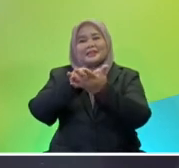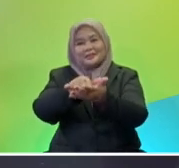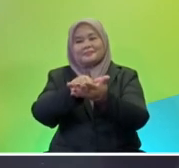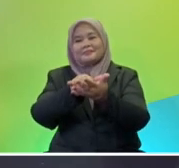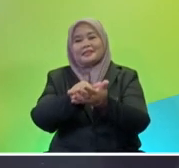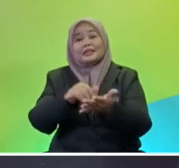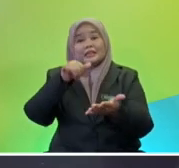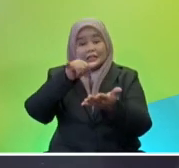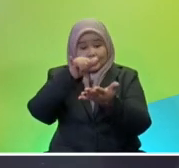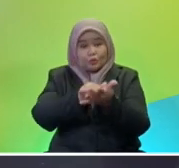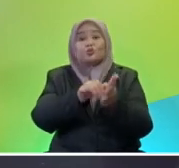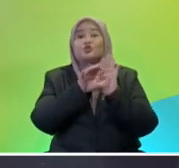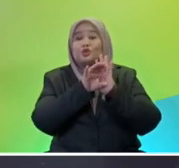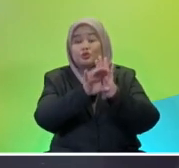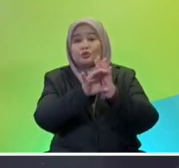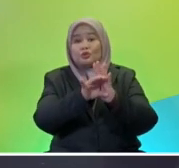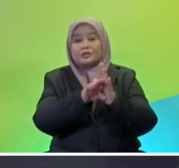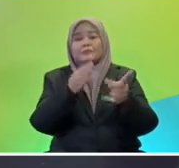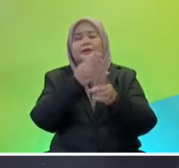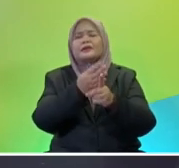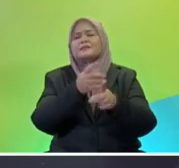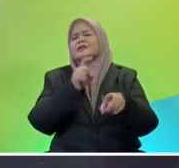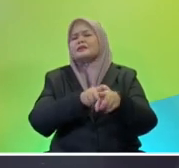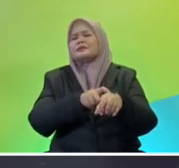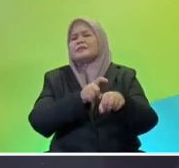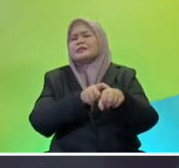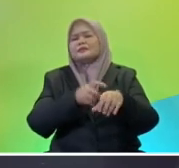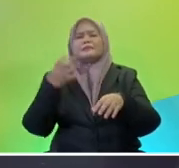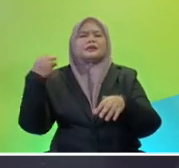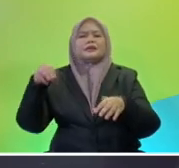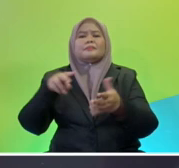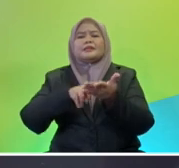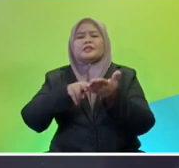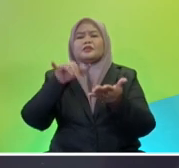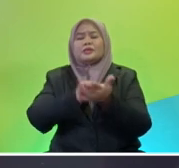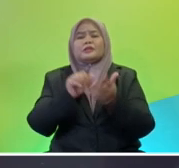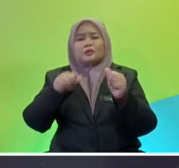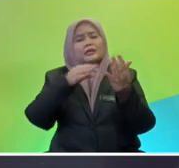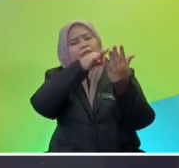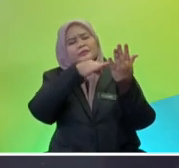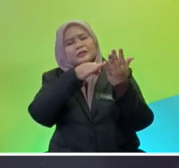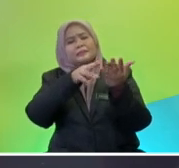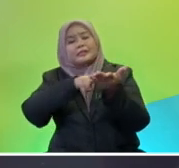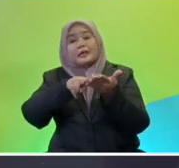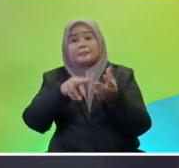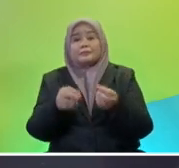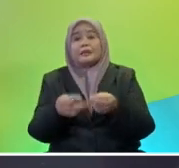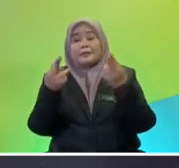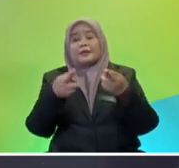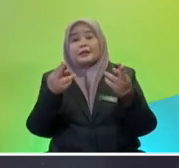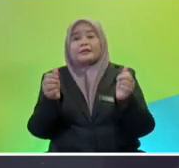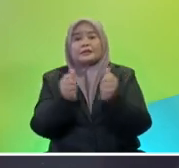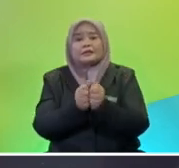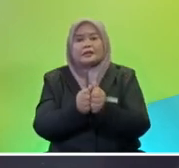itu contoh Jadi sebenarnya masih mereka membaca tuh pun kita boleh taksir bacaan beramai-ramai Jadi kalau